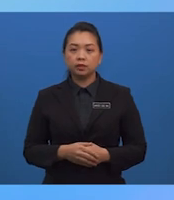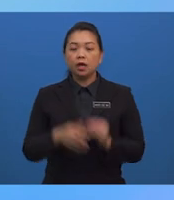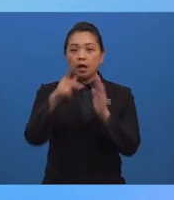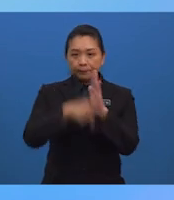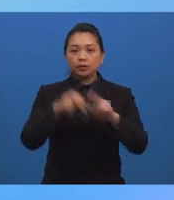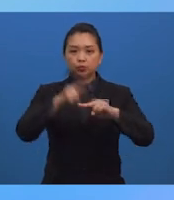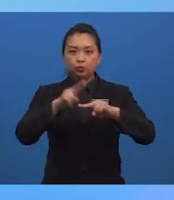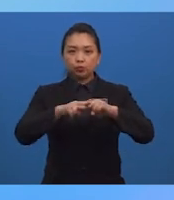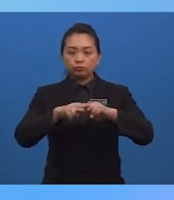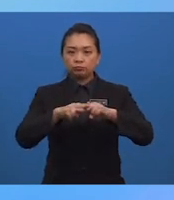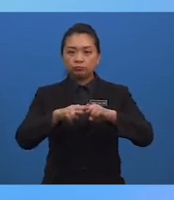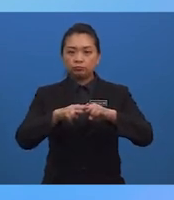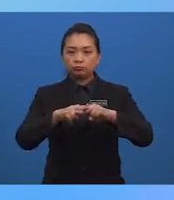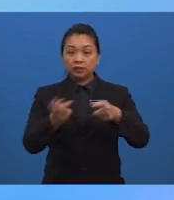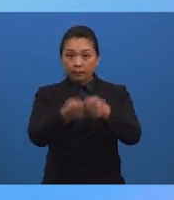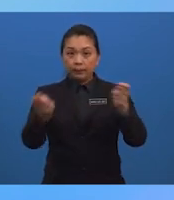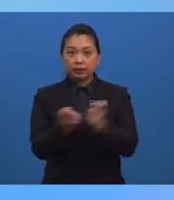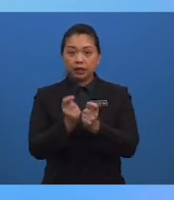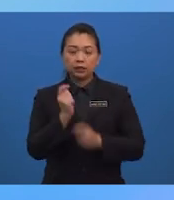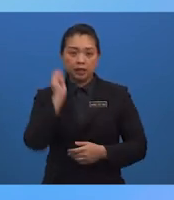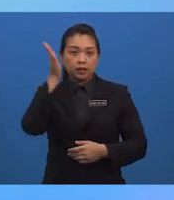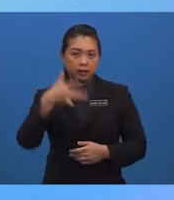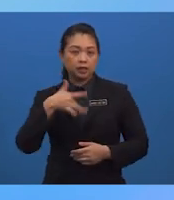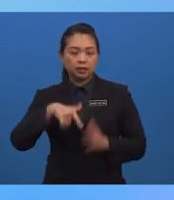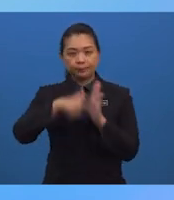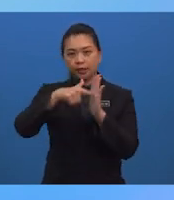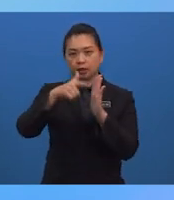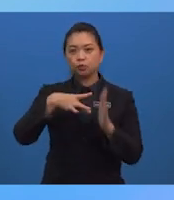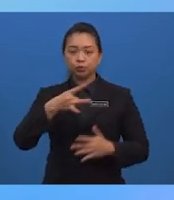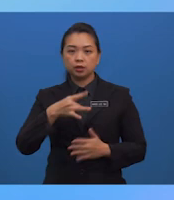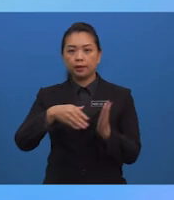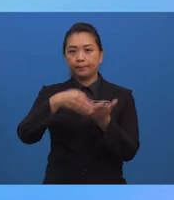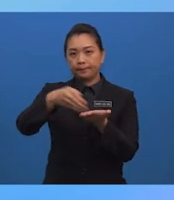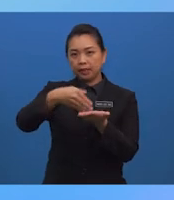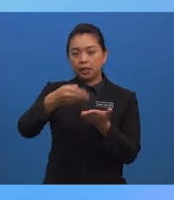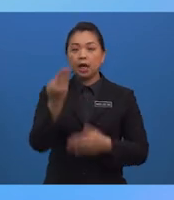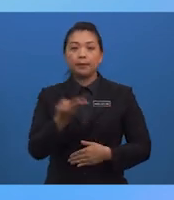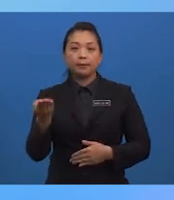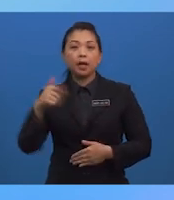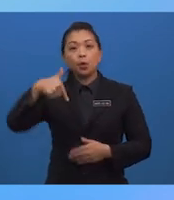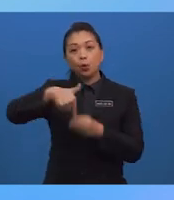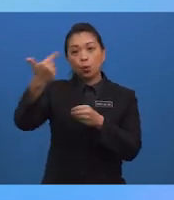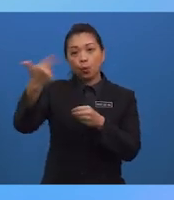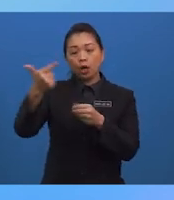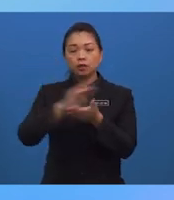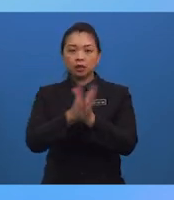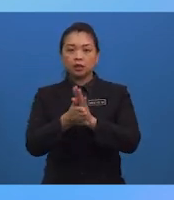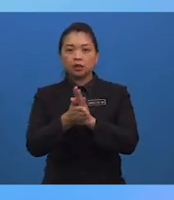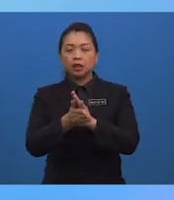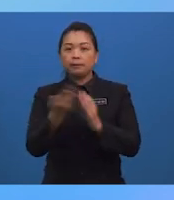tempatan akan cenderung membeli produk luar yang berjenama dan akhirnya menyebabkan produk tempatan tidak